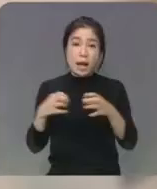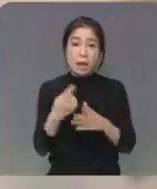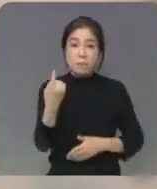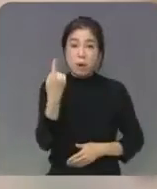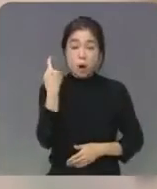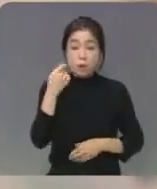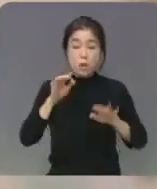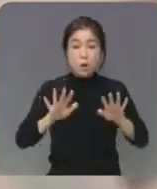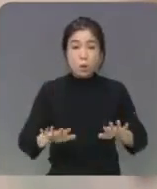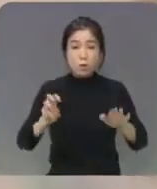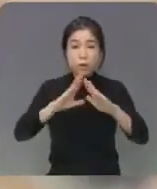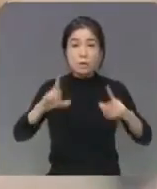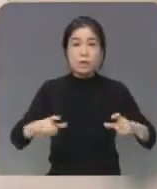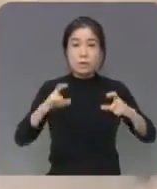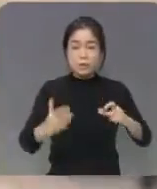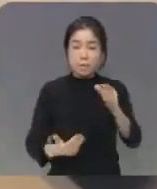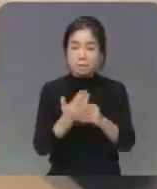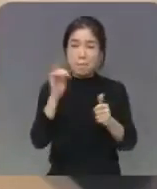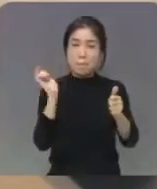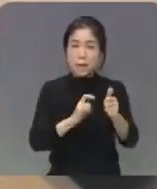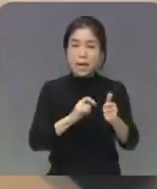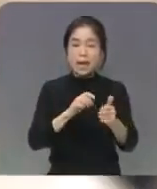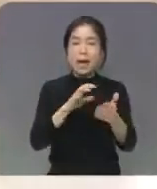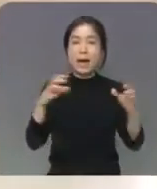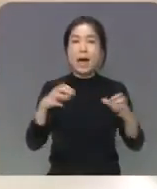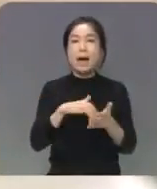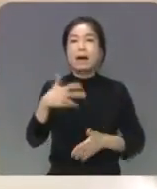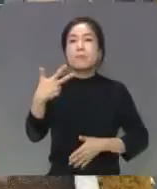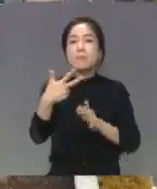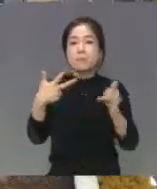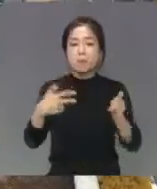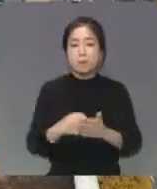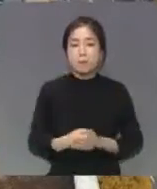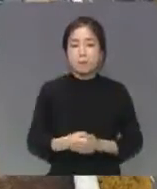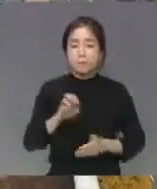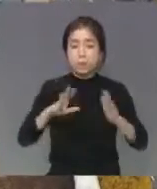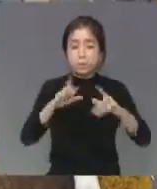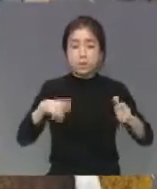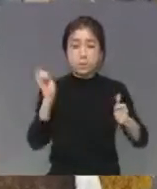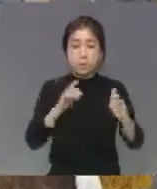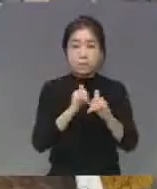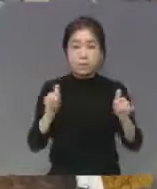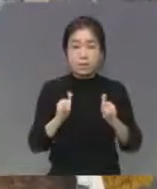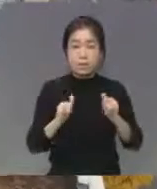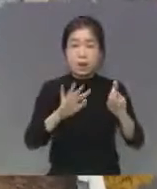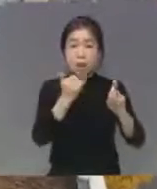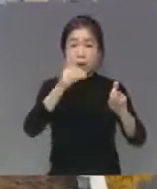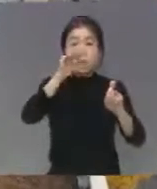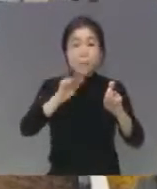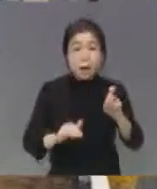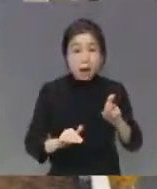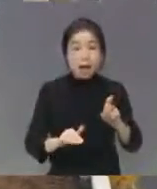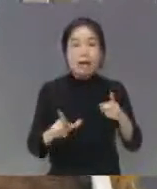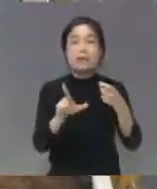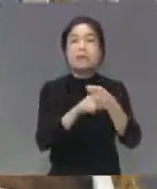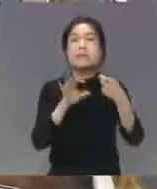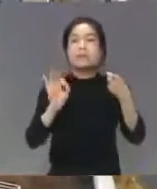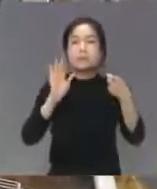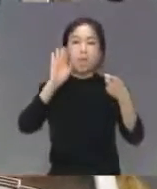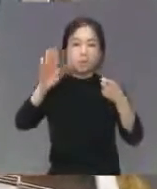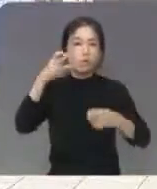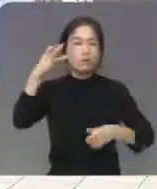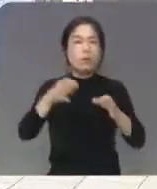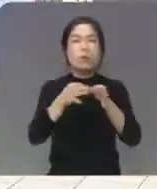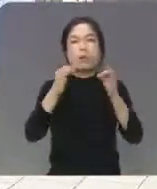어제와 오늘 광주와 전남에서 나온 확진 자는 모두 7명 인데요 광교산 남학생 자가 한자리 수를 기록한 건 지난 시기 125